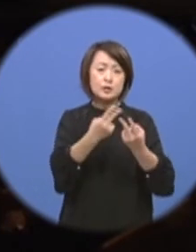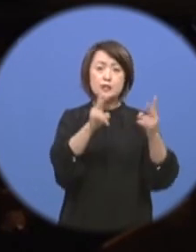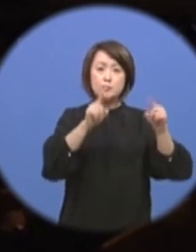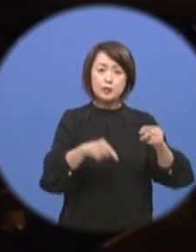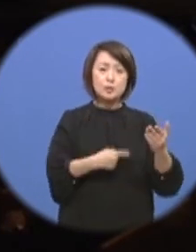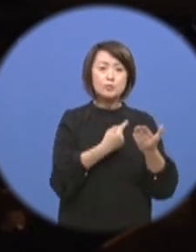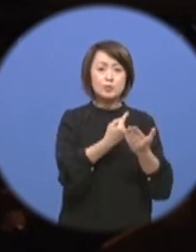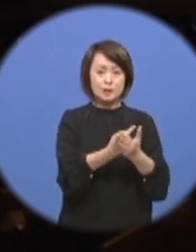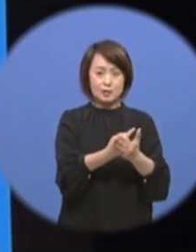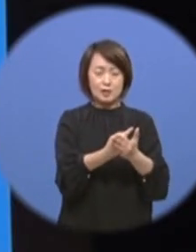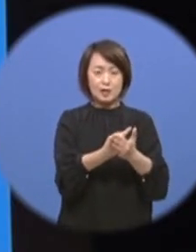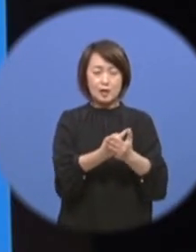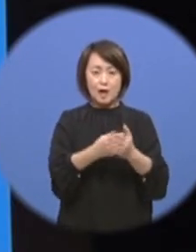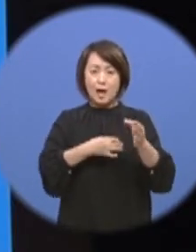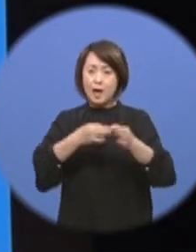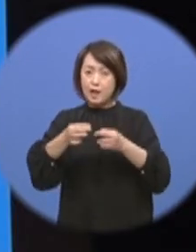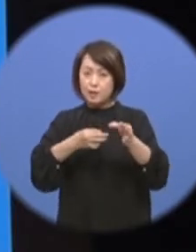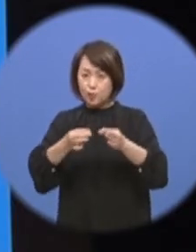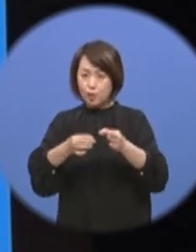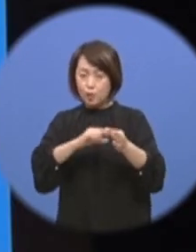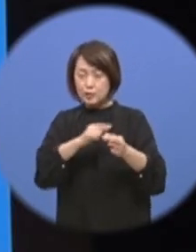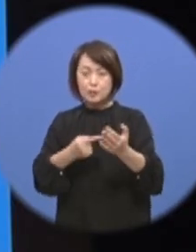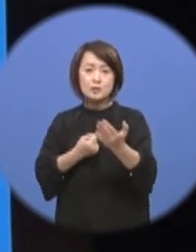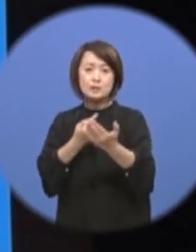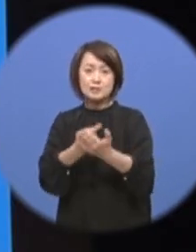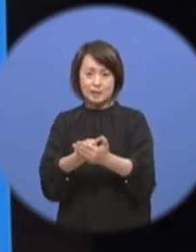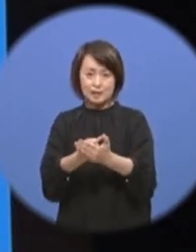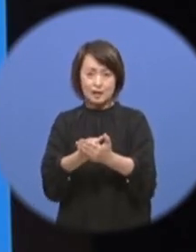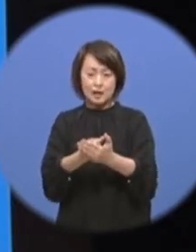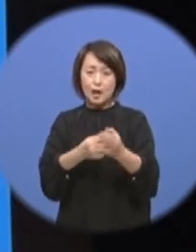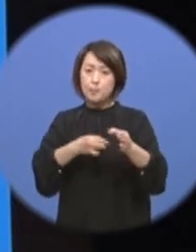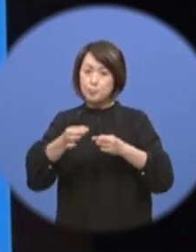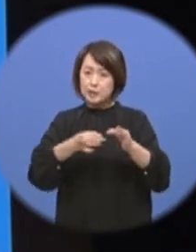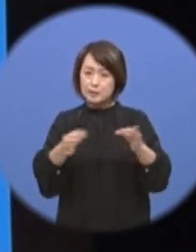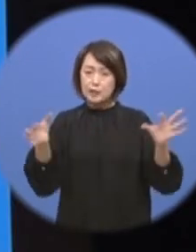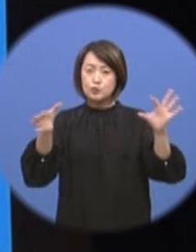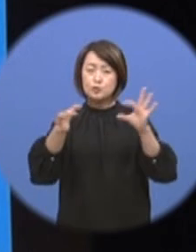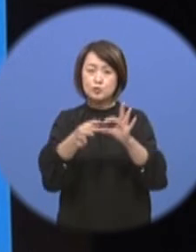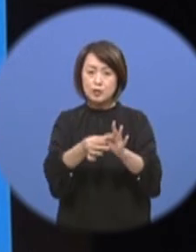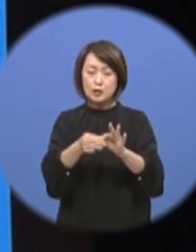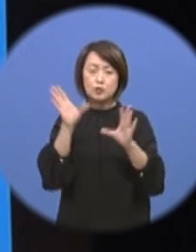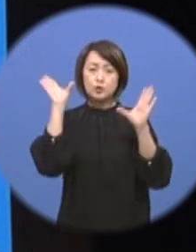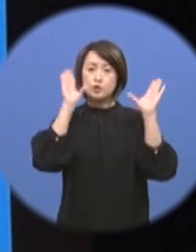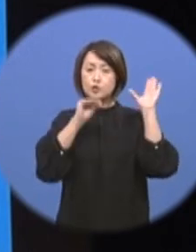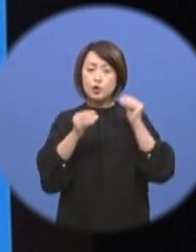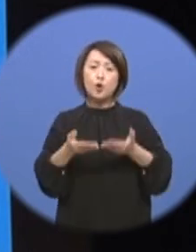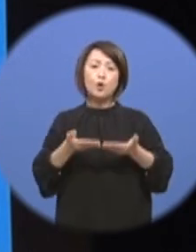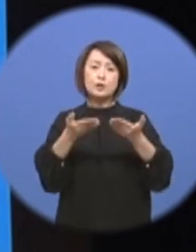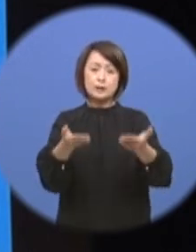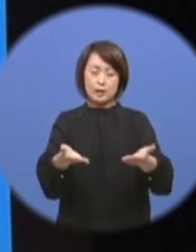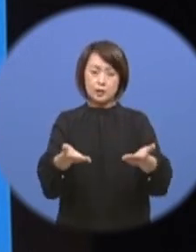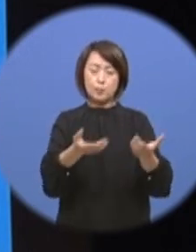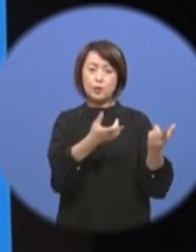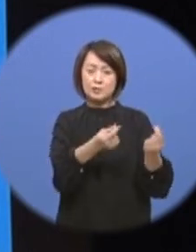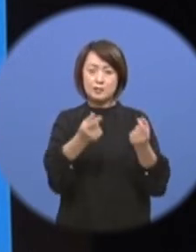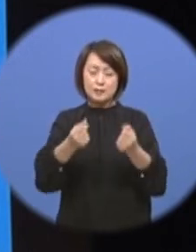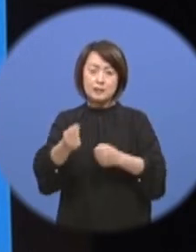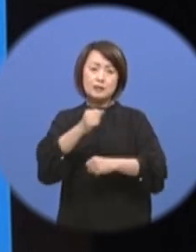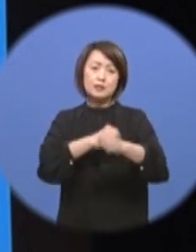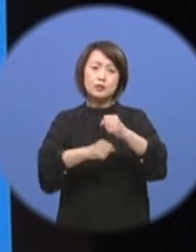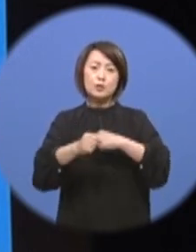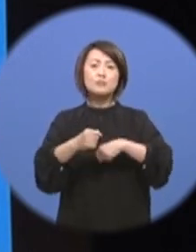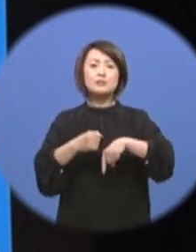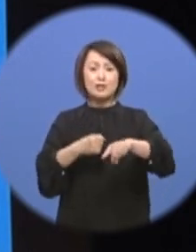参加営業への参加などビジネス目があるような情報提供などもしっかりと取り組んでまいり